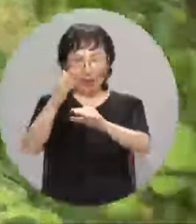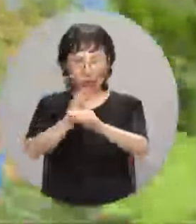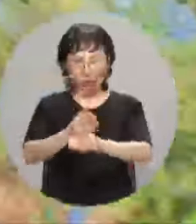있니다